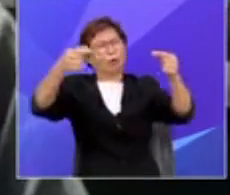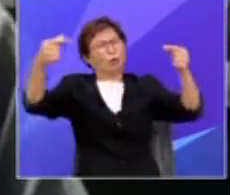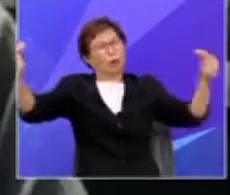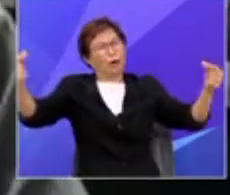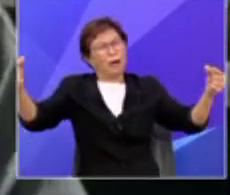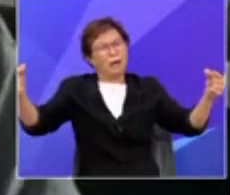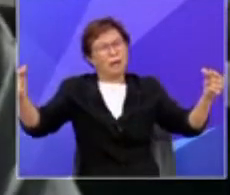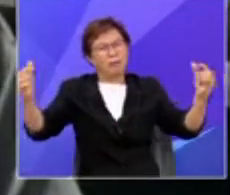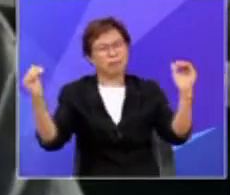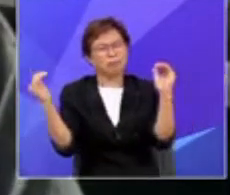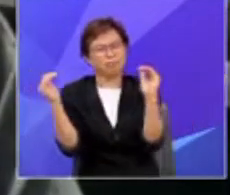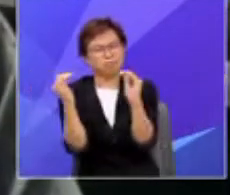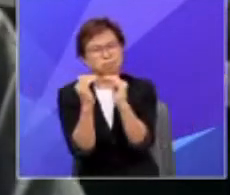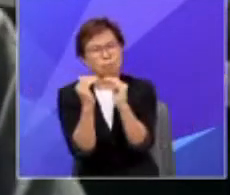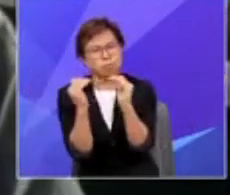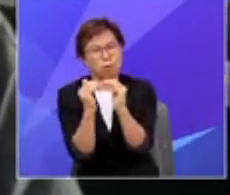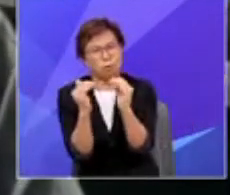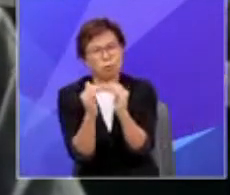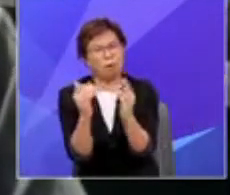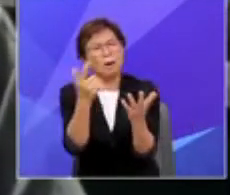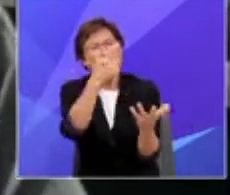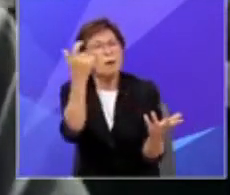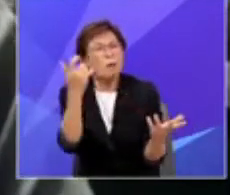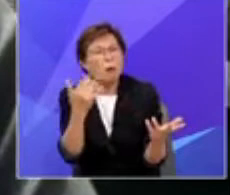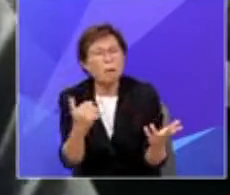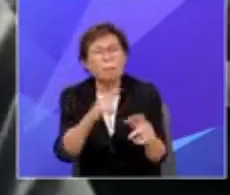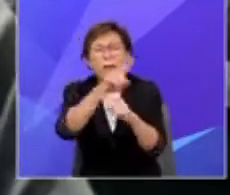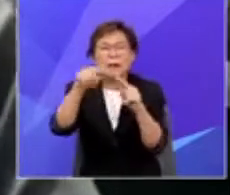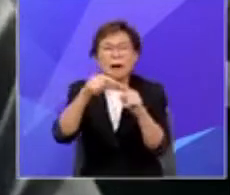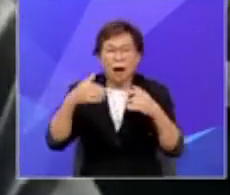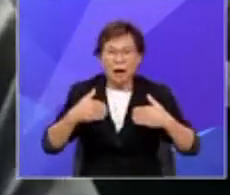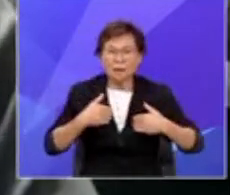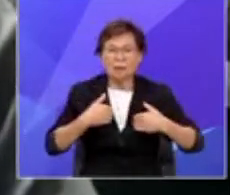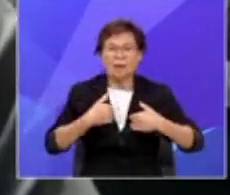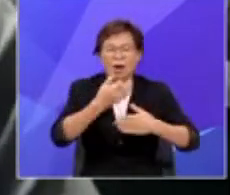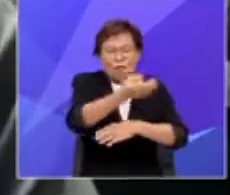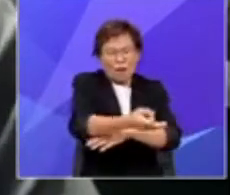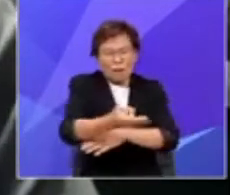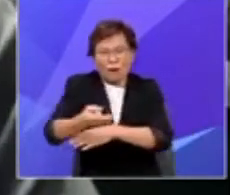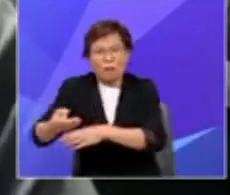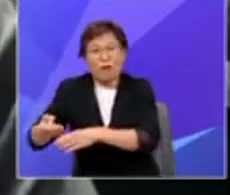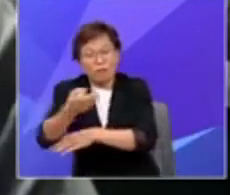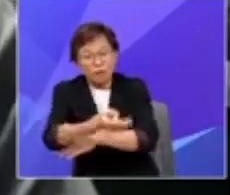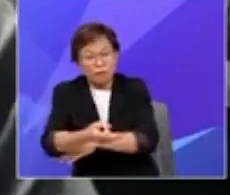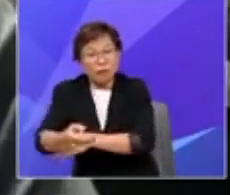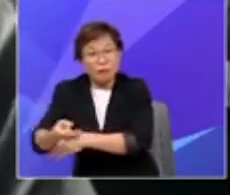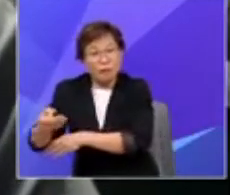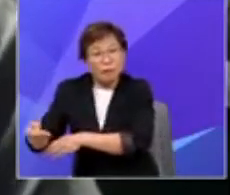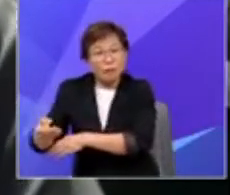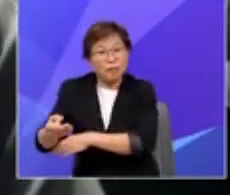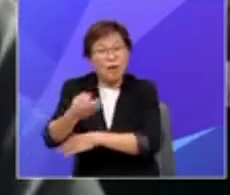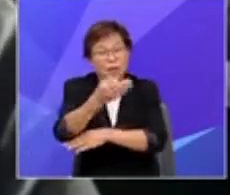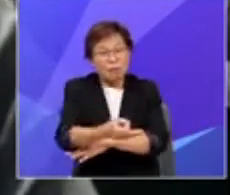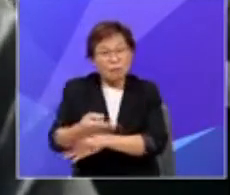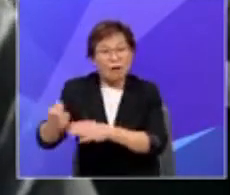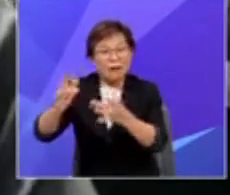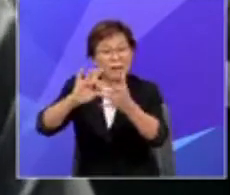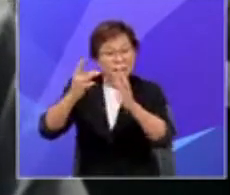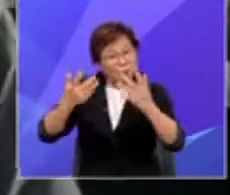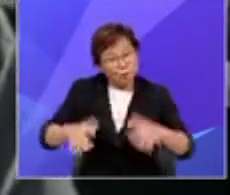Jadi sebenarnya disebabkan Bile dada infrastruktur dan bila kita dapat akses